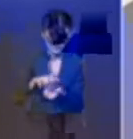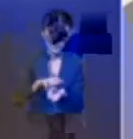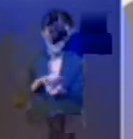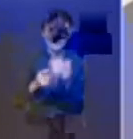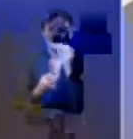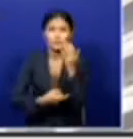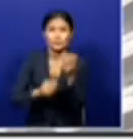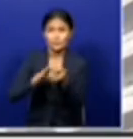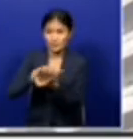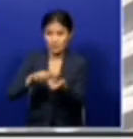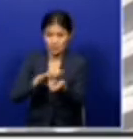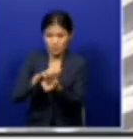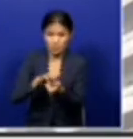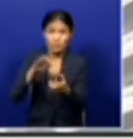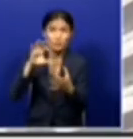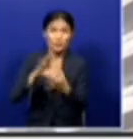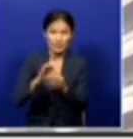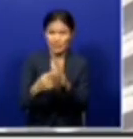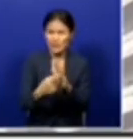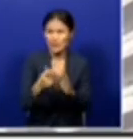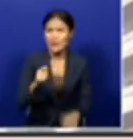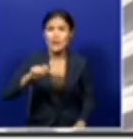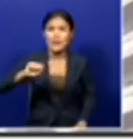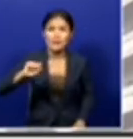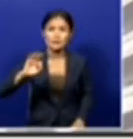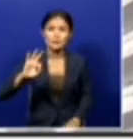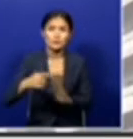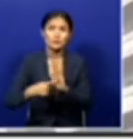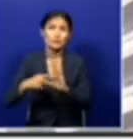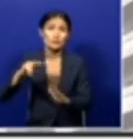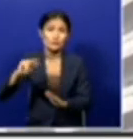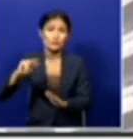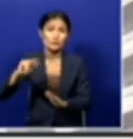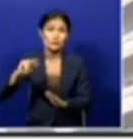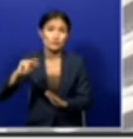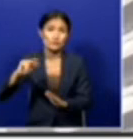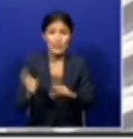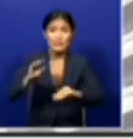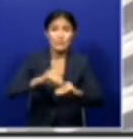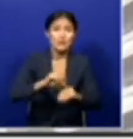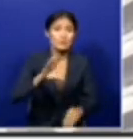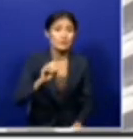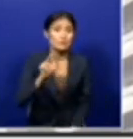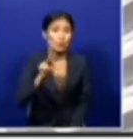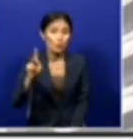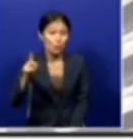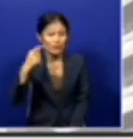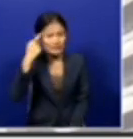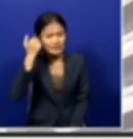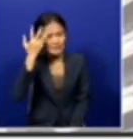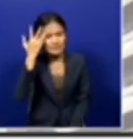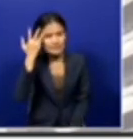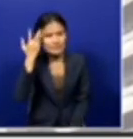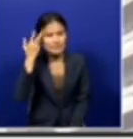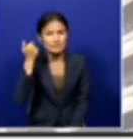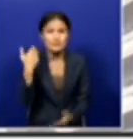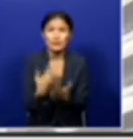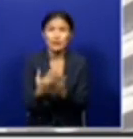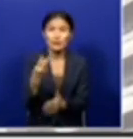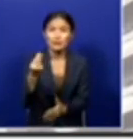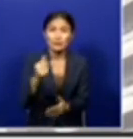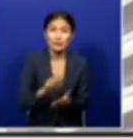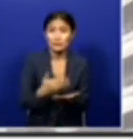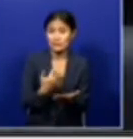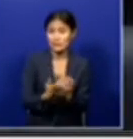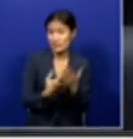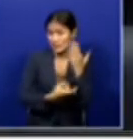ของแอดฟันเนี่ยประมาณ50กิโลมันคิดเป็นเงินเท่าไหร่ท่านประธานยางพารา30